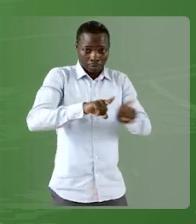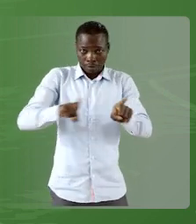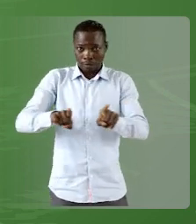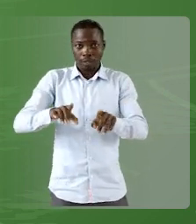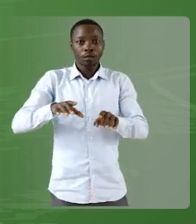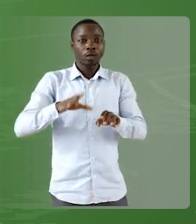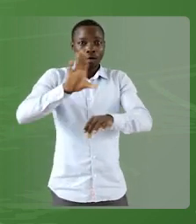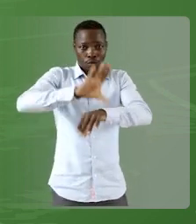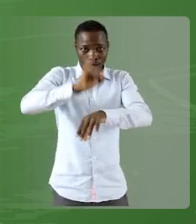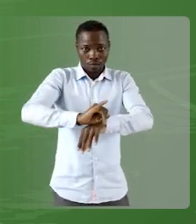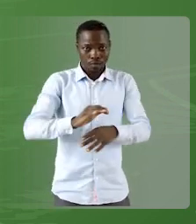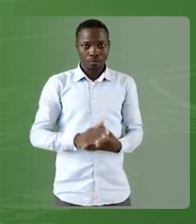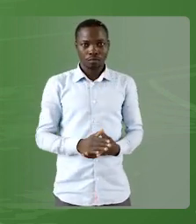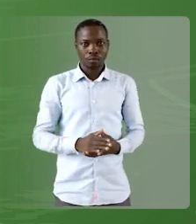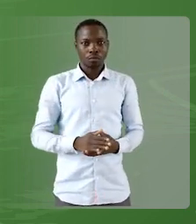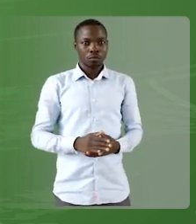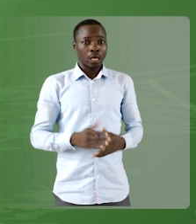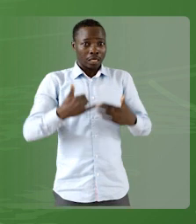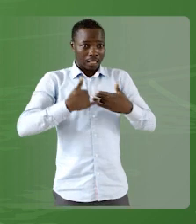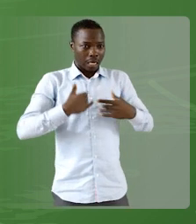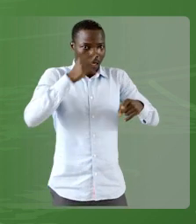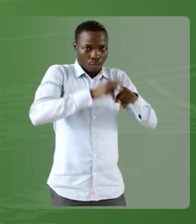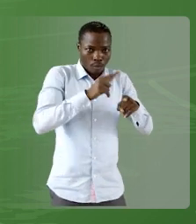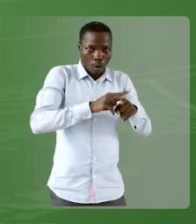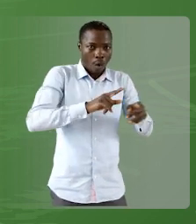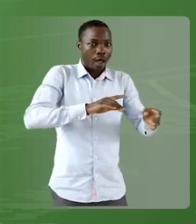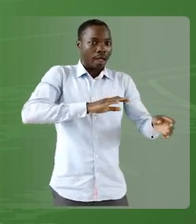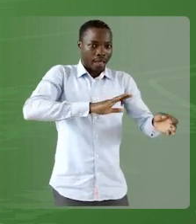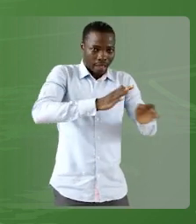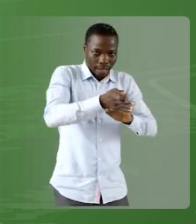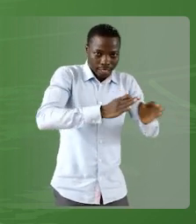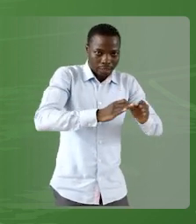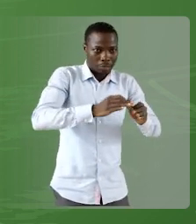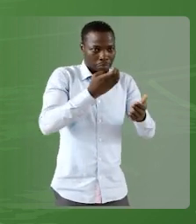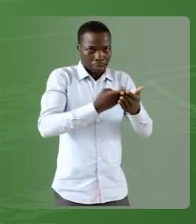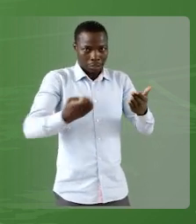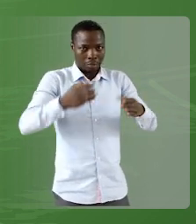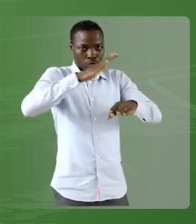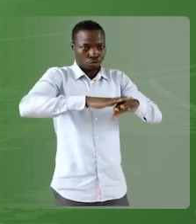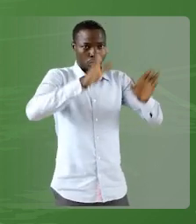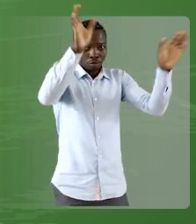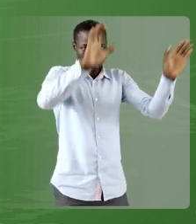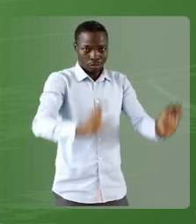Nous voyons avec une légende, nous avons cette carte qui nous